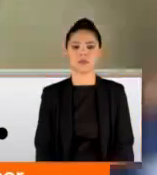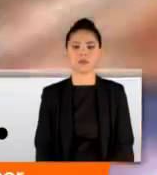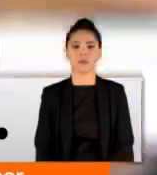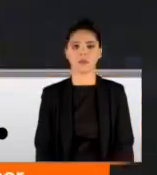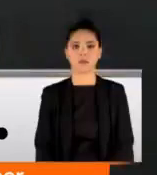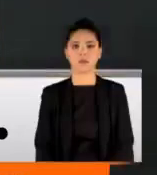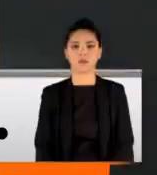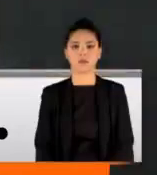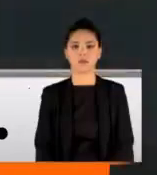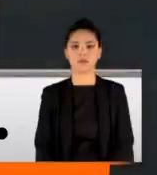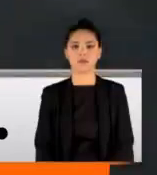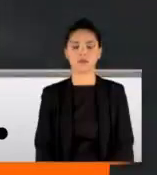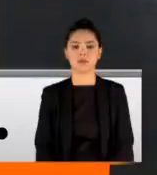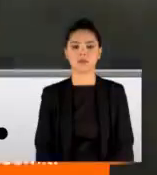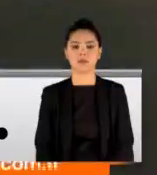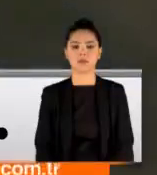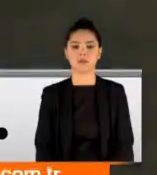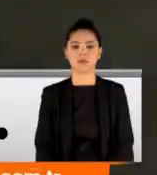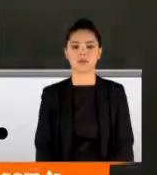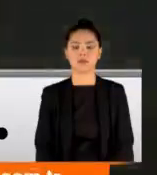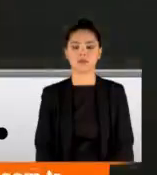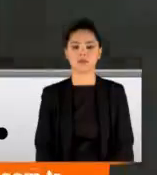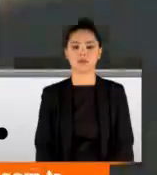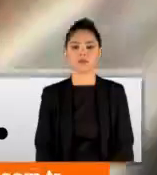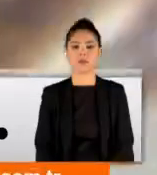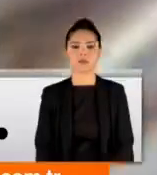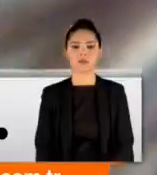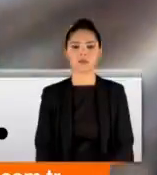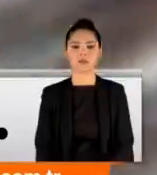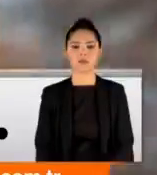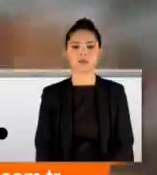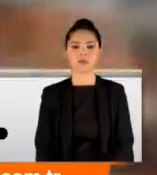Bana bırakın. Tamam, şimdi tamam. Tamam.